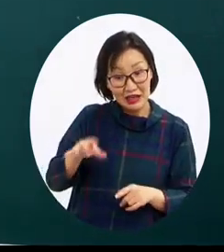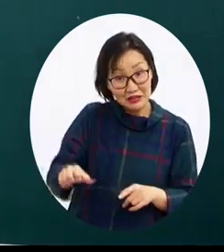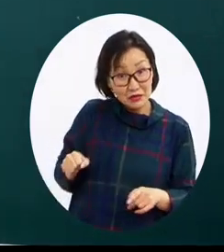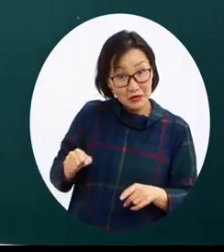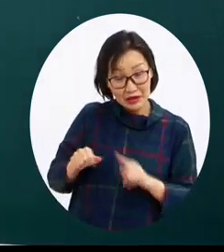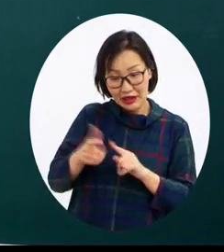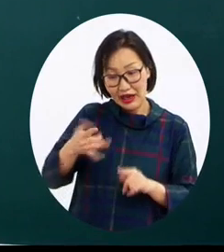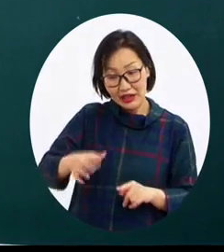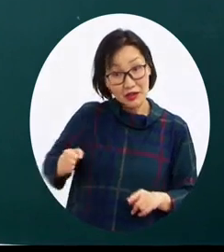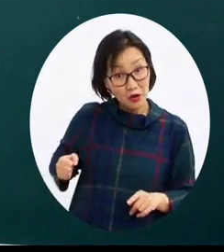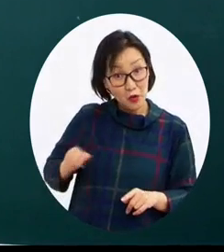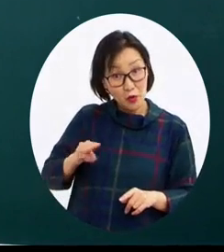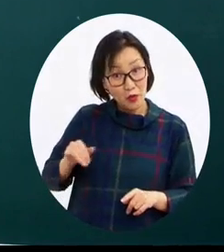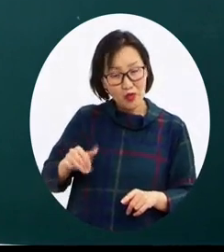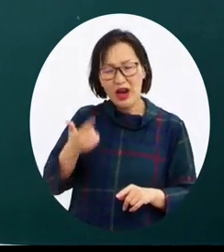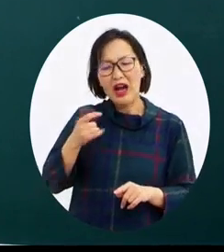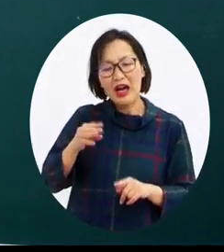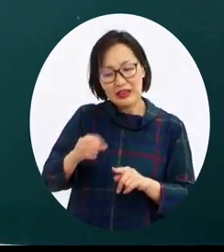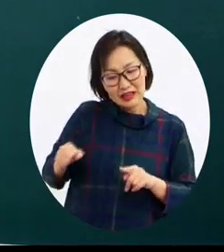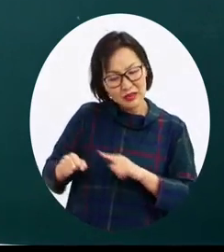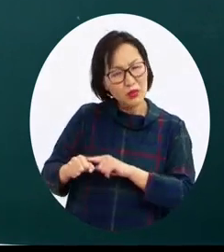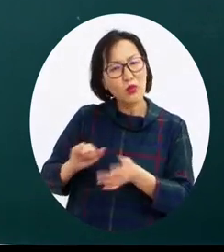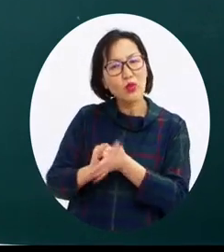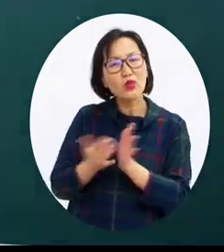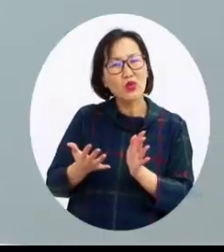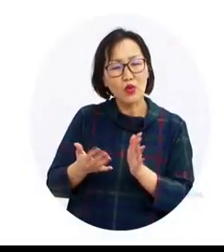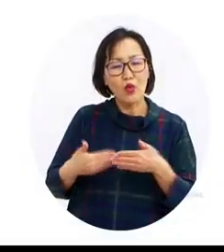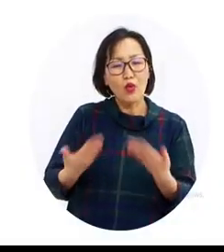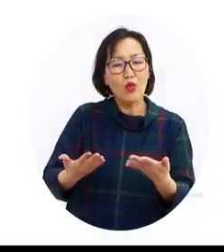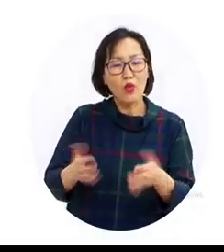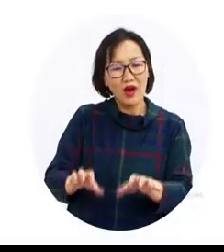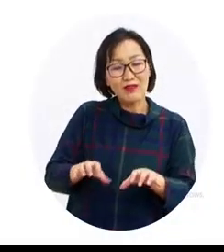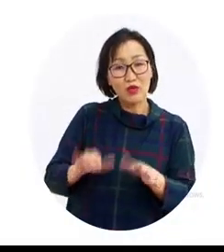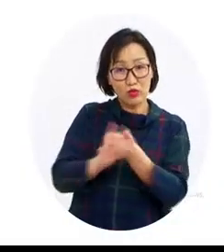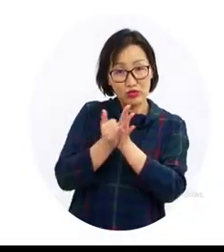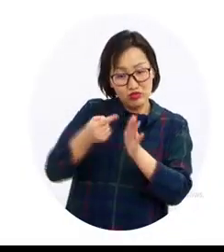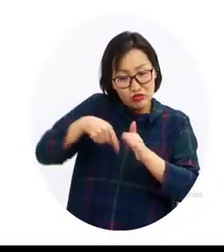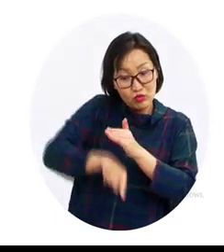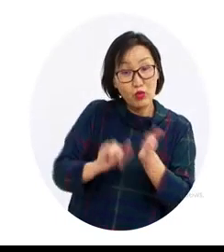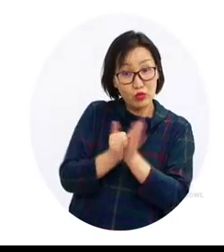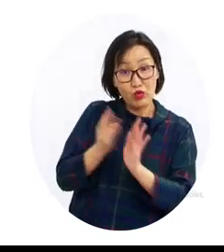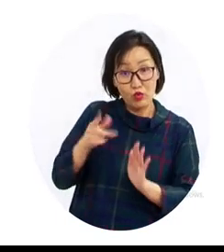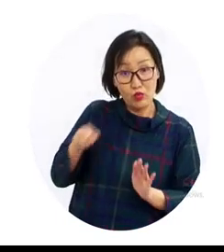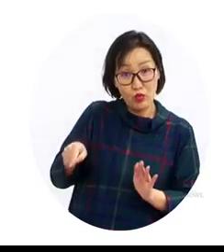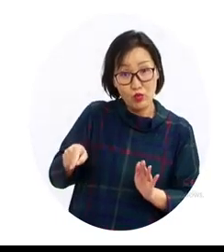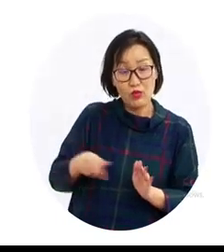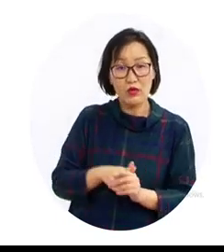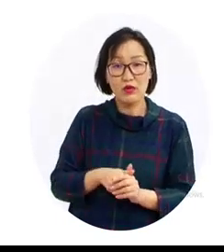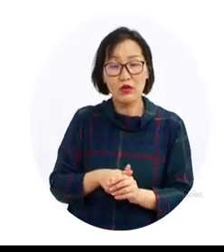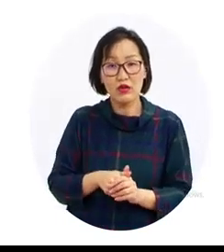авч байгаа байлоо. Үгүй тийм ээ. Гар татах гэдэг нэг л бас харамлаад өөхгүй байх гэсэн санаа байгаа.